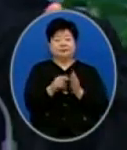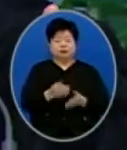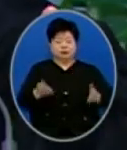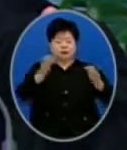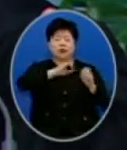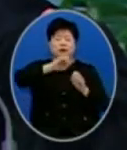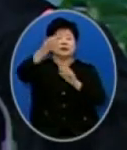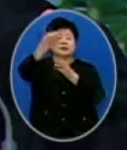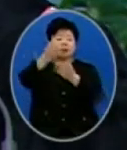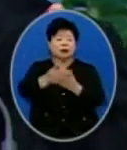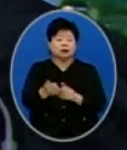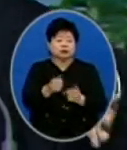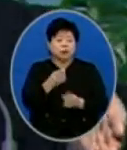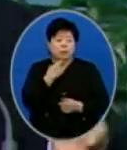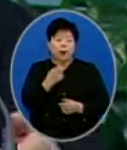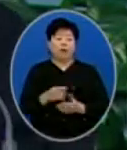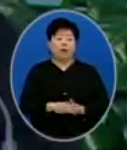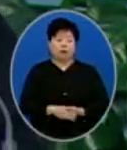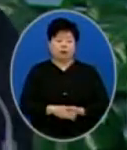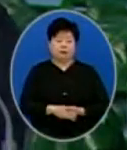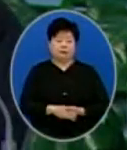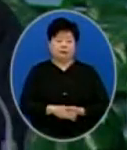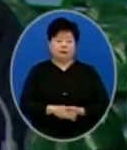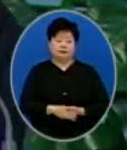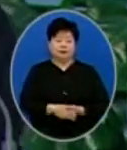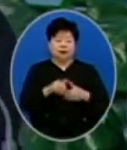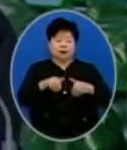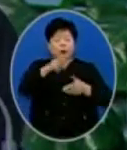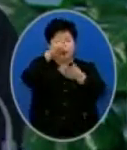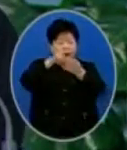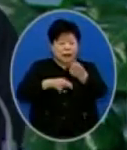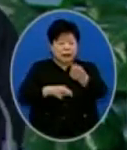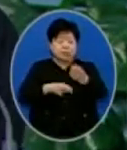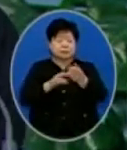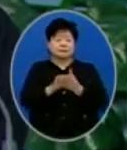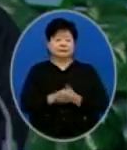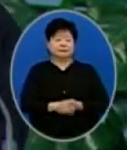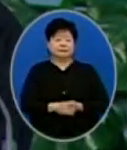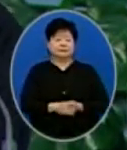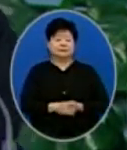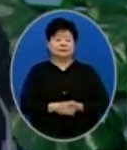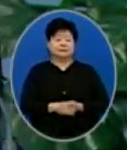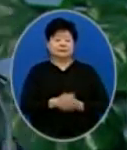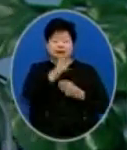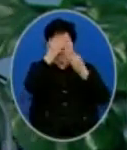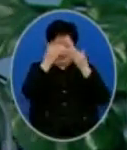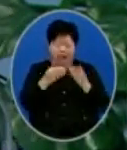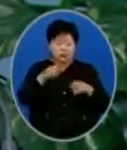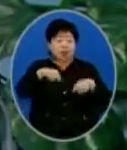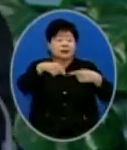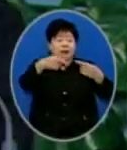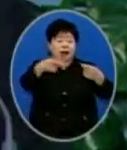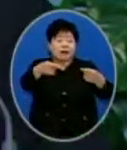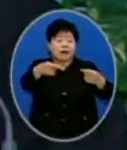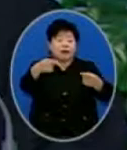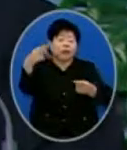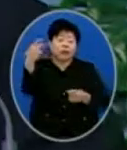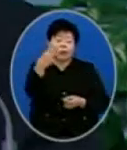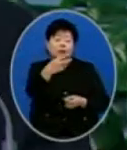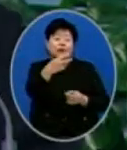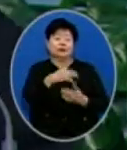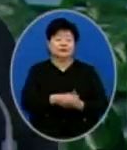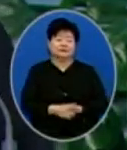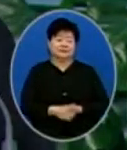웅덩이에 던져져서 죽을 뻔했고 노예로 팔려갔고 감옥에 들어갔고 그 뿐만이